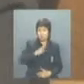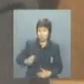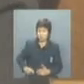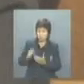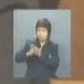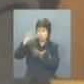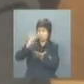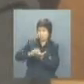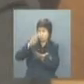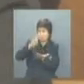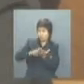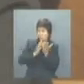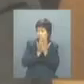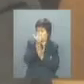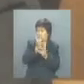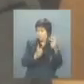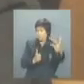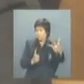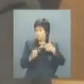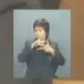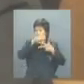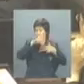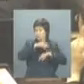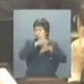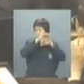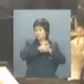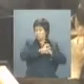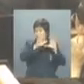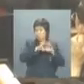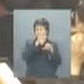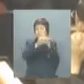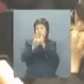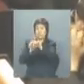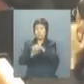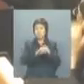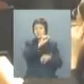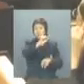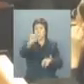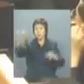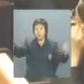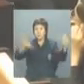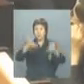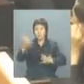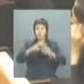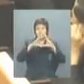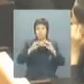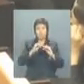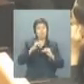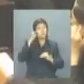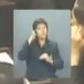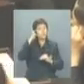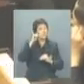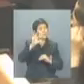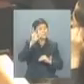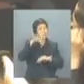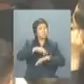ประธานสภาผู้แทนราษฎรเป็นที่เรียบร้อยแล้วจะสามารถเรียกประชุมเพื่อเลือกนายกรัฐมนตรีได้ราววันที่4หรือวันที่5สิงห